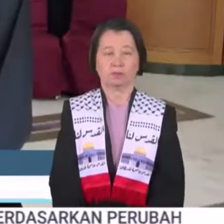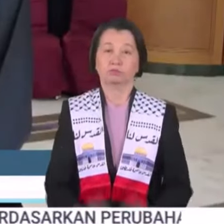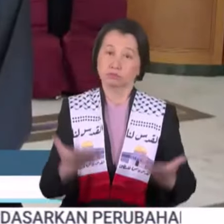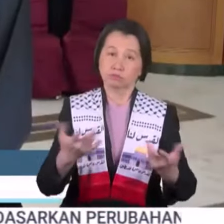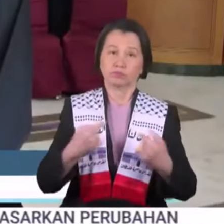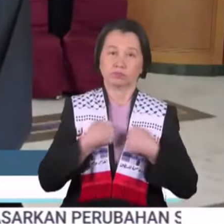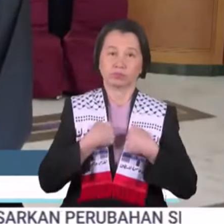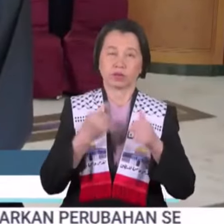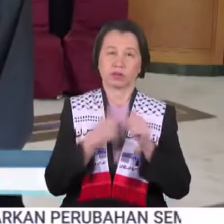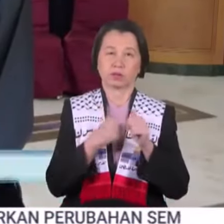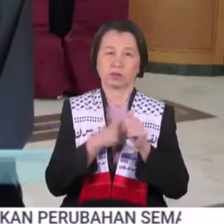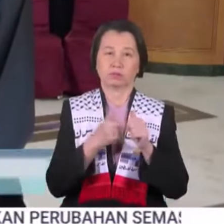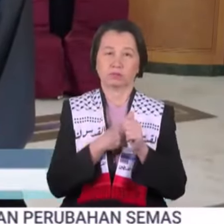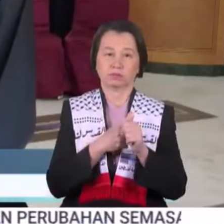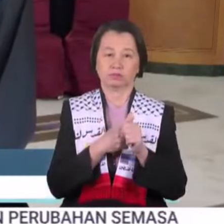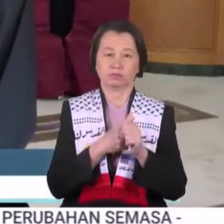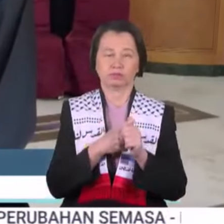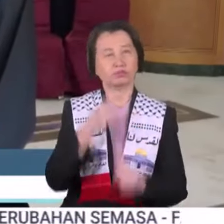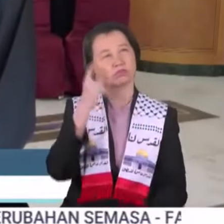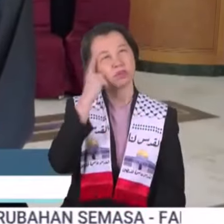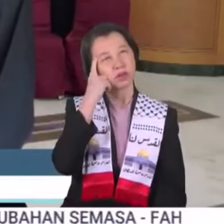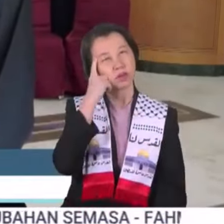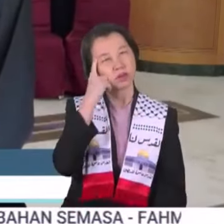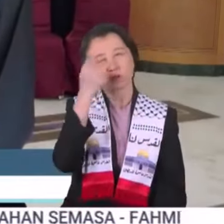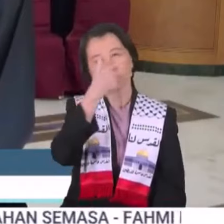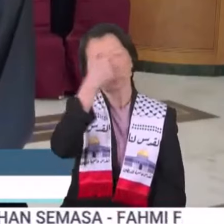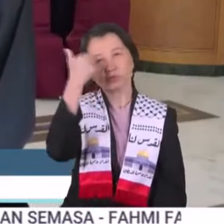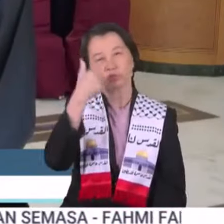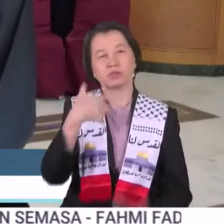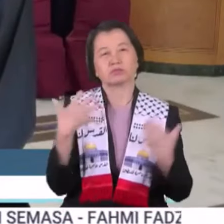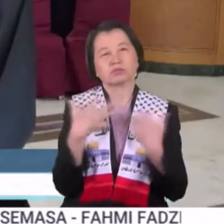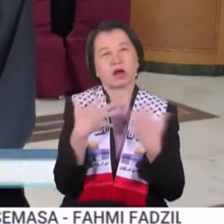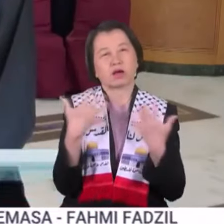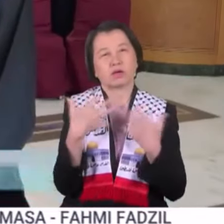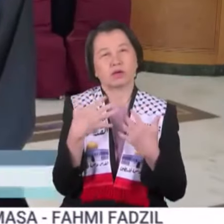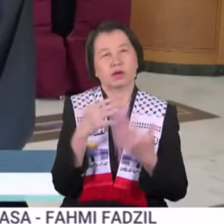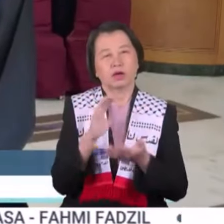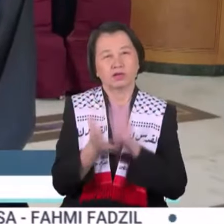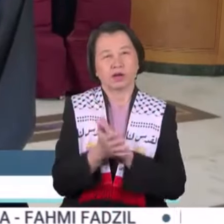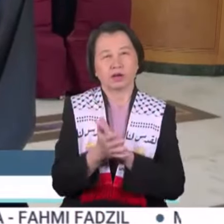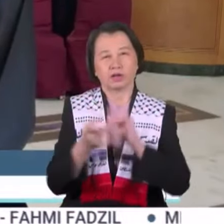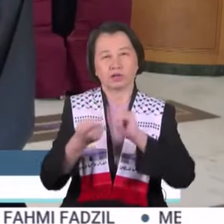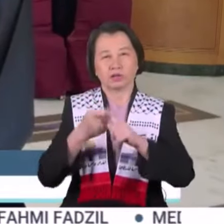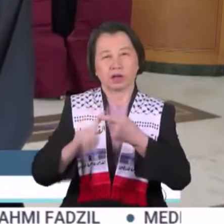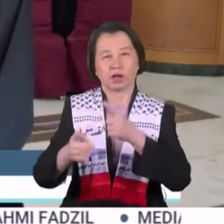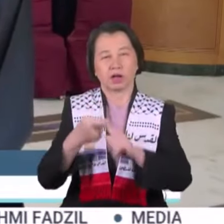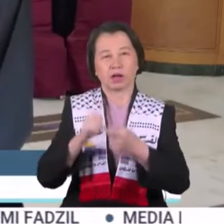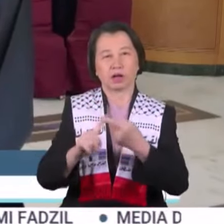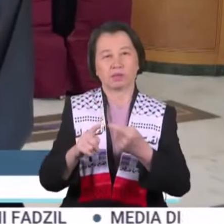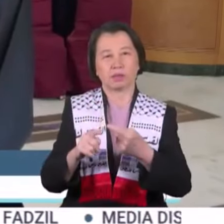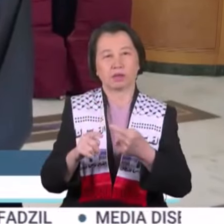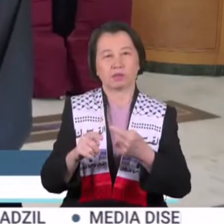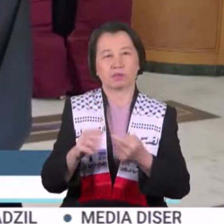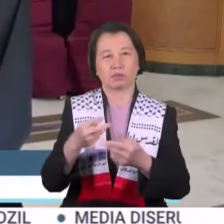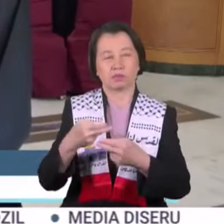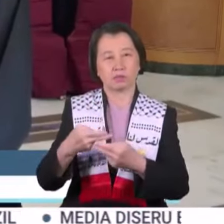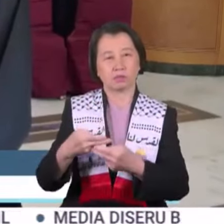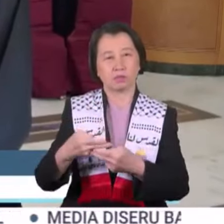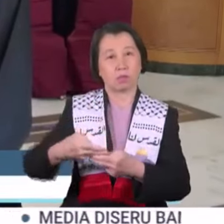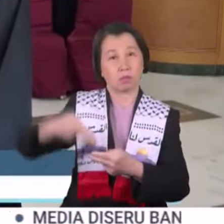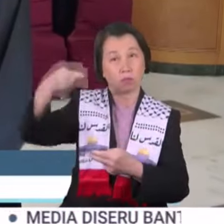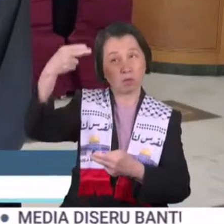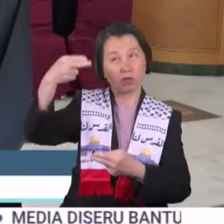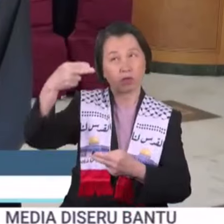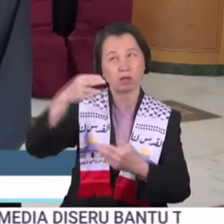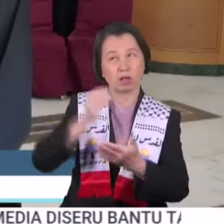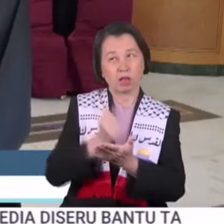Jadi saya pada mulanya berfikir-fikir sebab takut, sebab menjadi sahabat maktab ni adalah satu tanggungjawab yang dan amanah yang